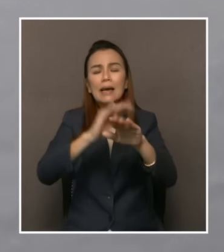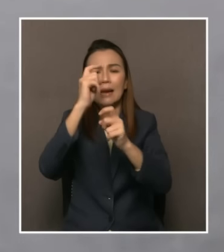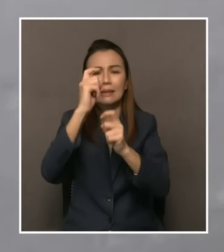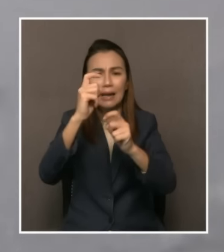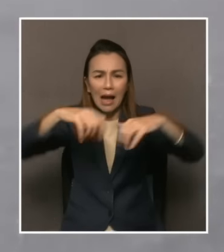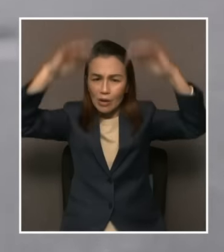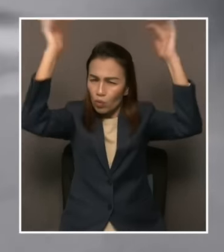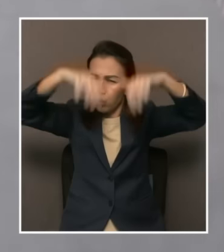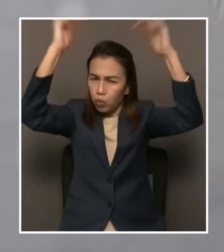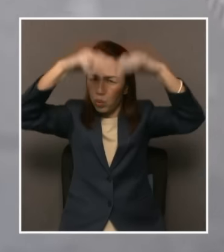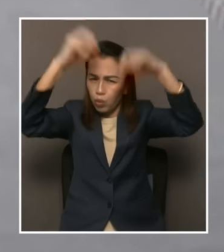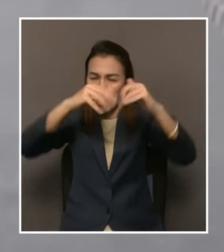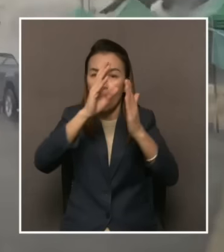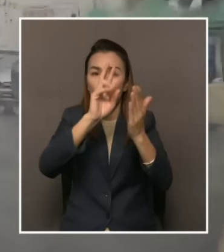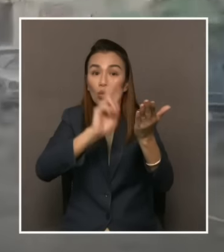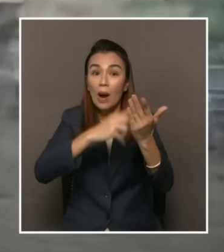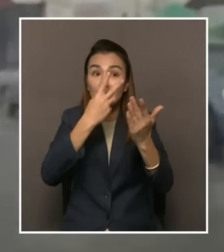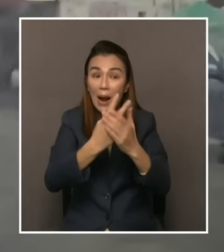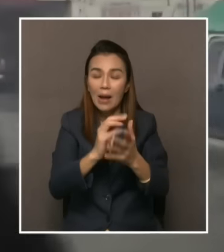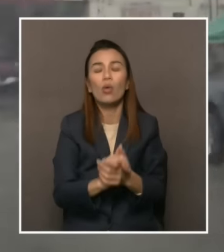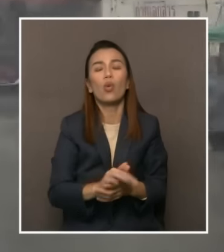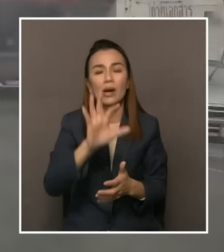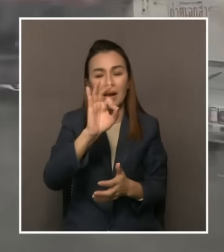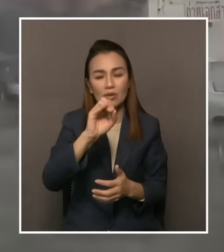ฝนตกหนักกวา 90.1 installed